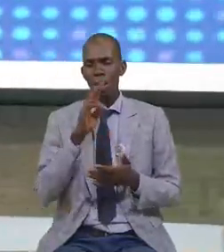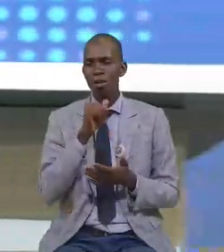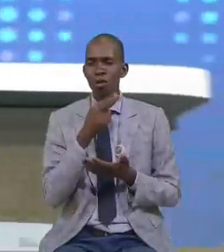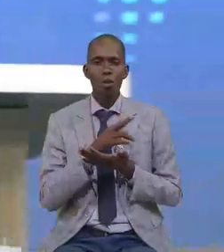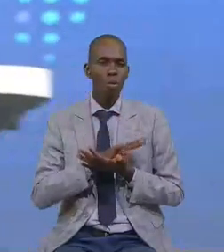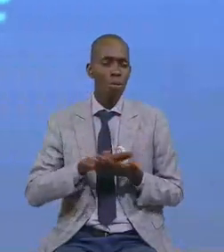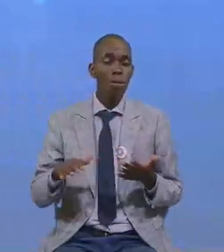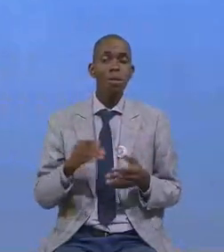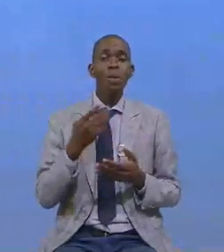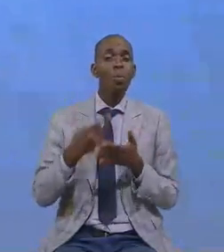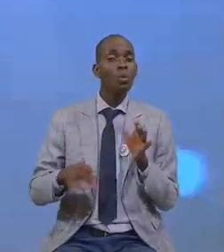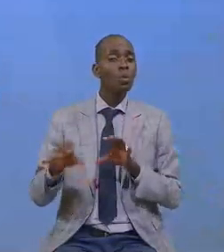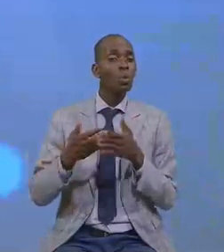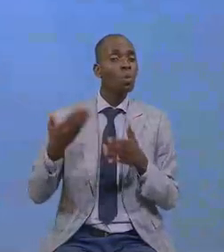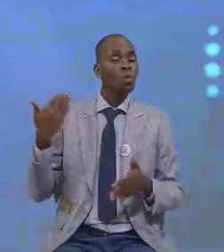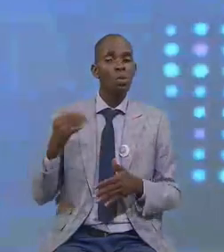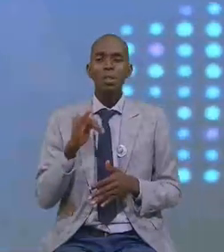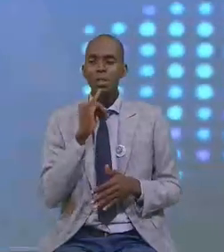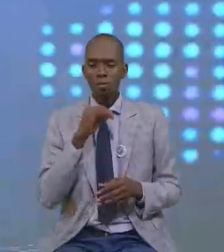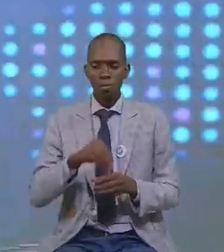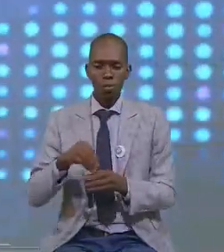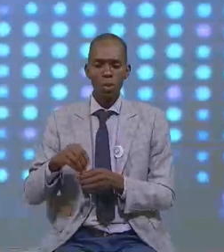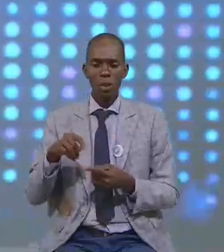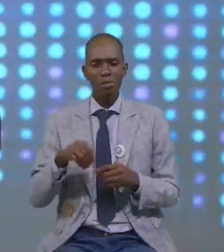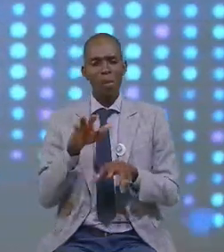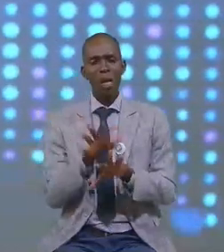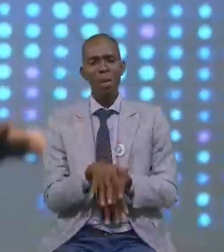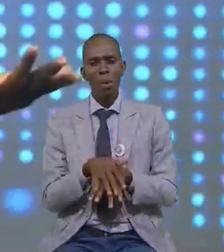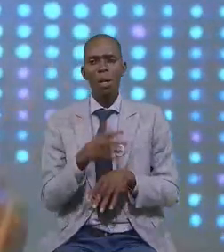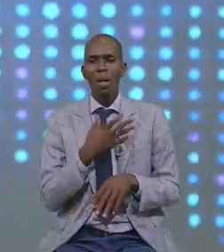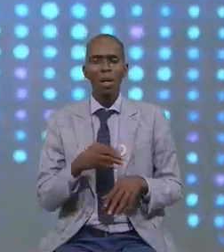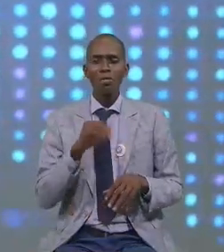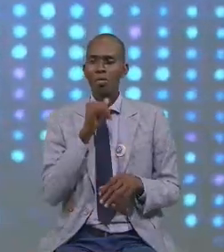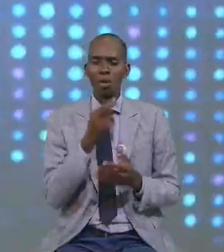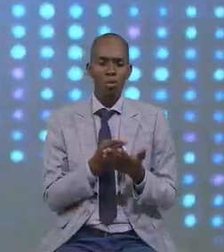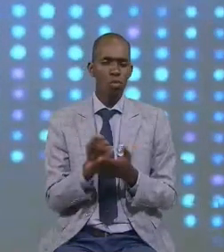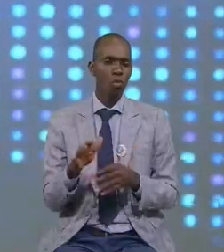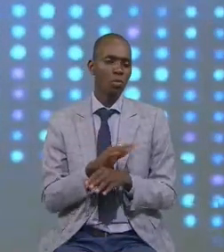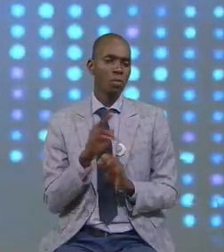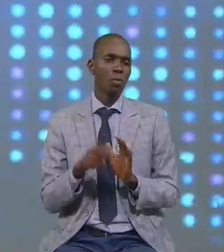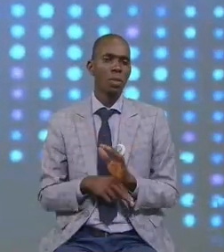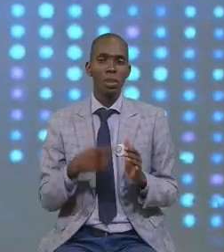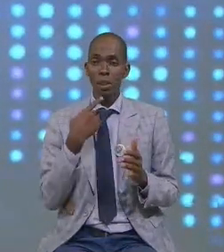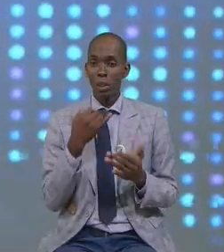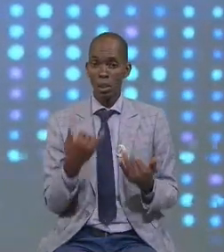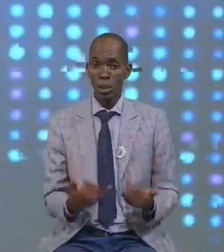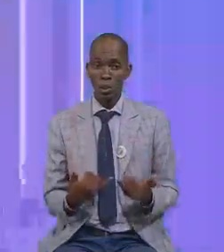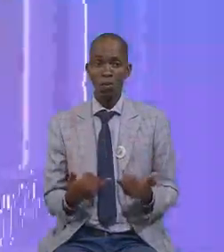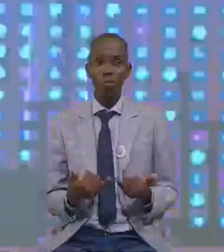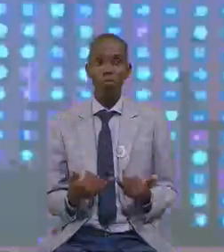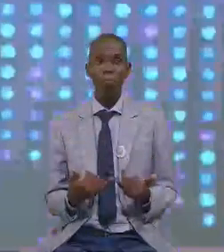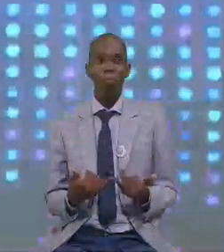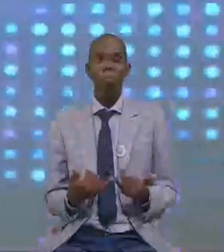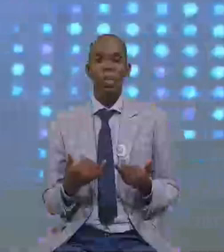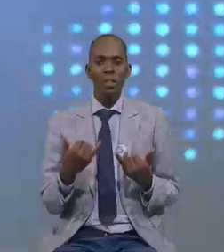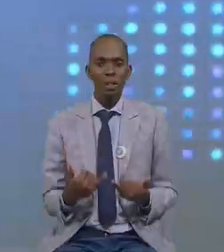que vous faisiez, c'est semer selon l'hypocrisie et la malhonnêteté. Alors